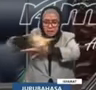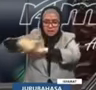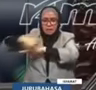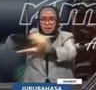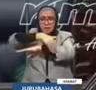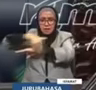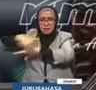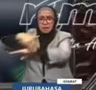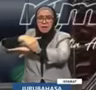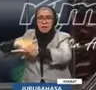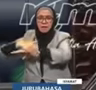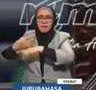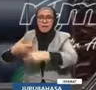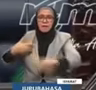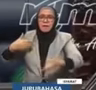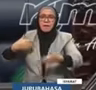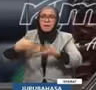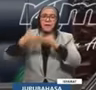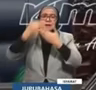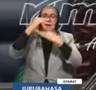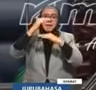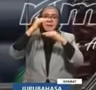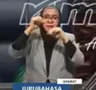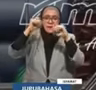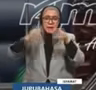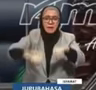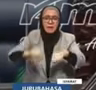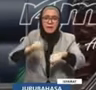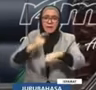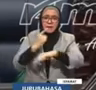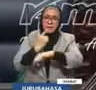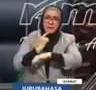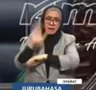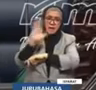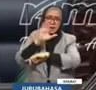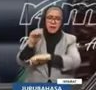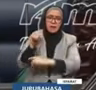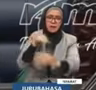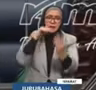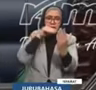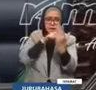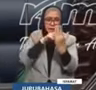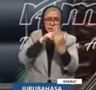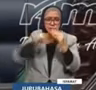jamin dan juga sekat yang